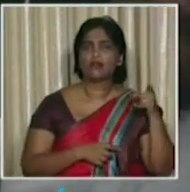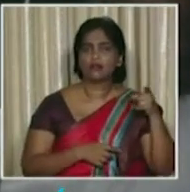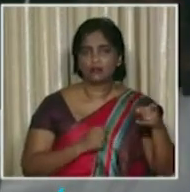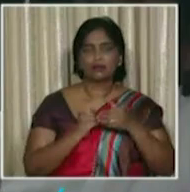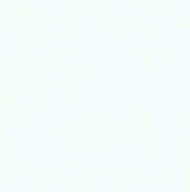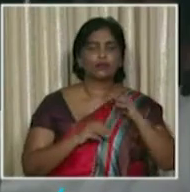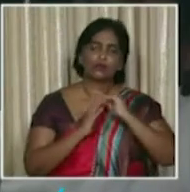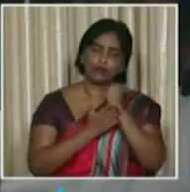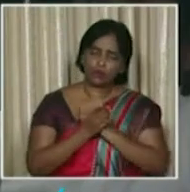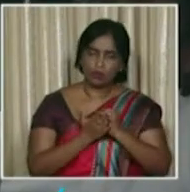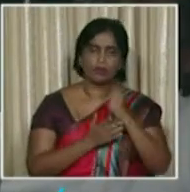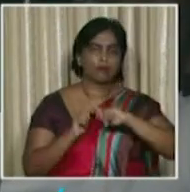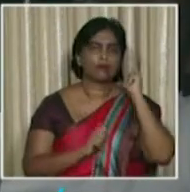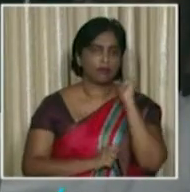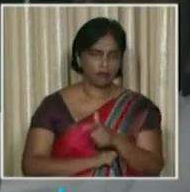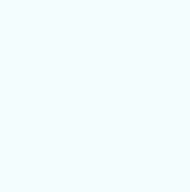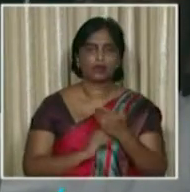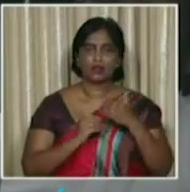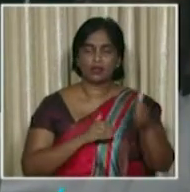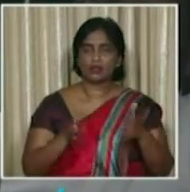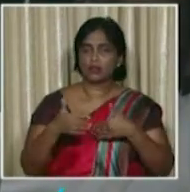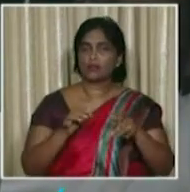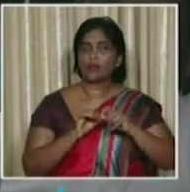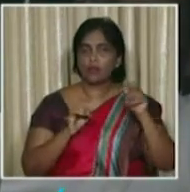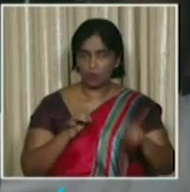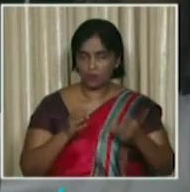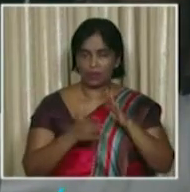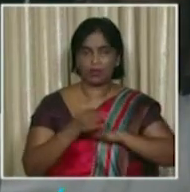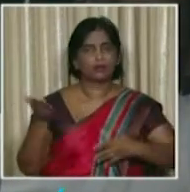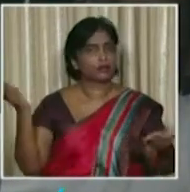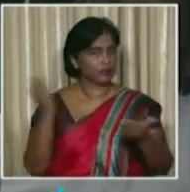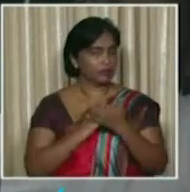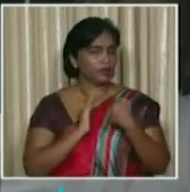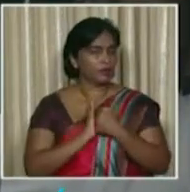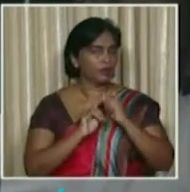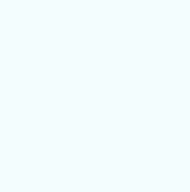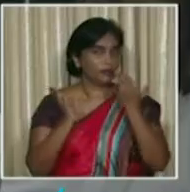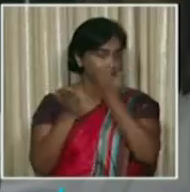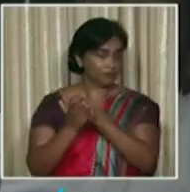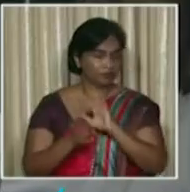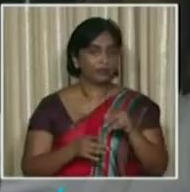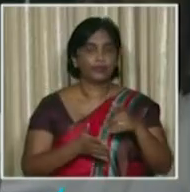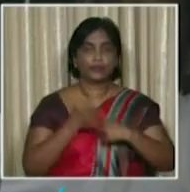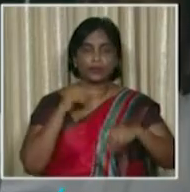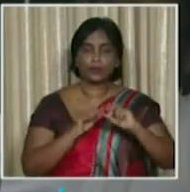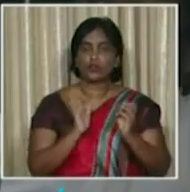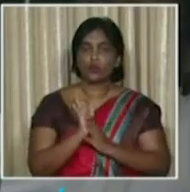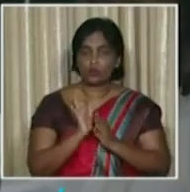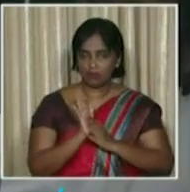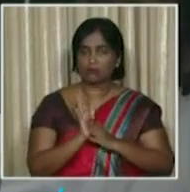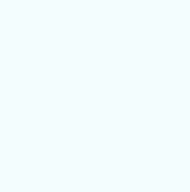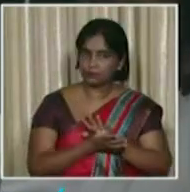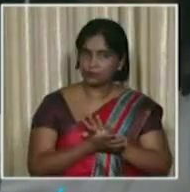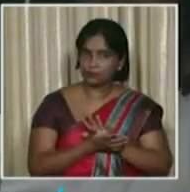තියෙන ඒ ඔක්කොටම පඩි ගෙවන්න කියලා ඊගාව කැබිනට් මණ්ඩලයට කැබිනට් ප්‍රතිකාවක් ගරු අග්‍රාමාත්‍යතුමා ඉදිරිපත් කළා තියෙනවා මැතිවරණ කොමිසමත් එක්ක අපි